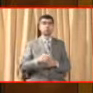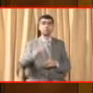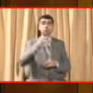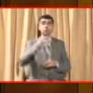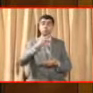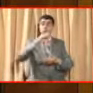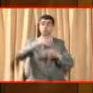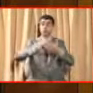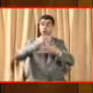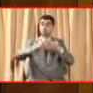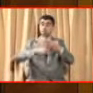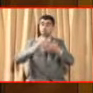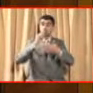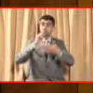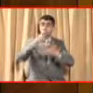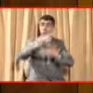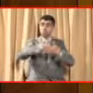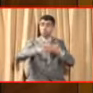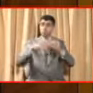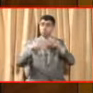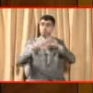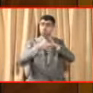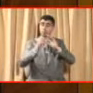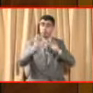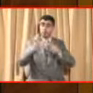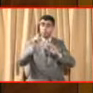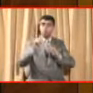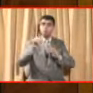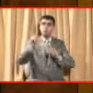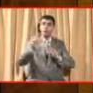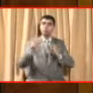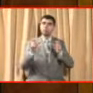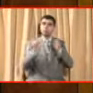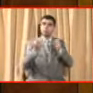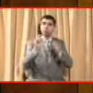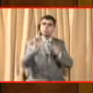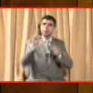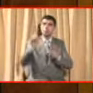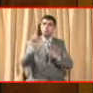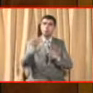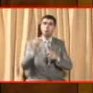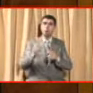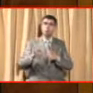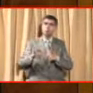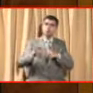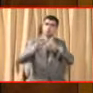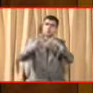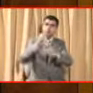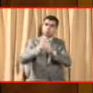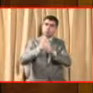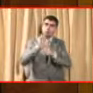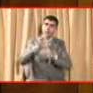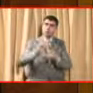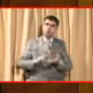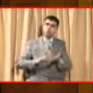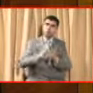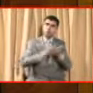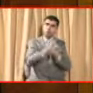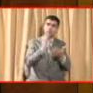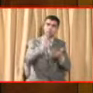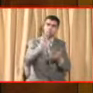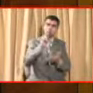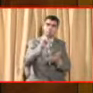الاتفاق يحق لكل طرف متعاقد أن يعين كتابة مؤسسة نقل جوي واحدة أو أكثر حسب